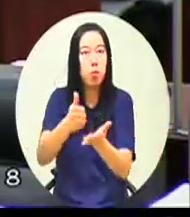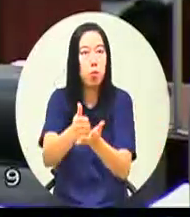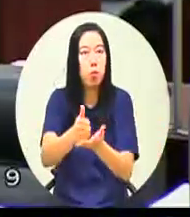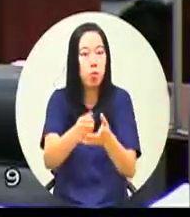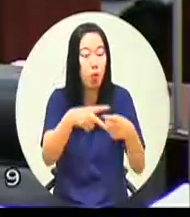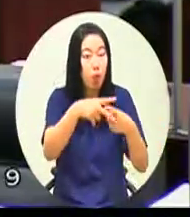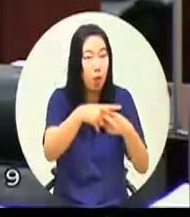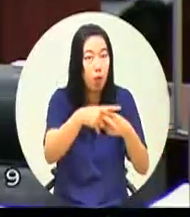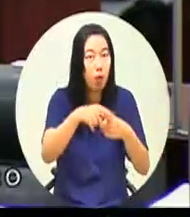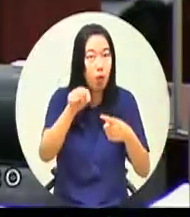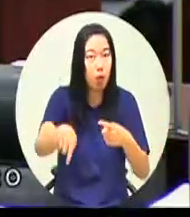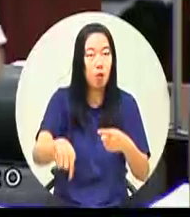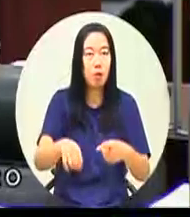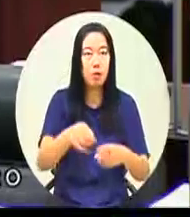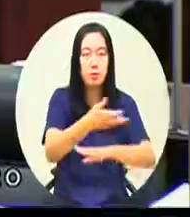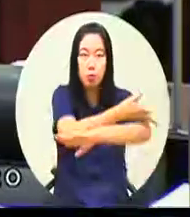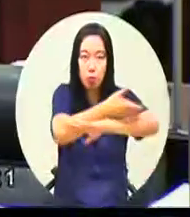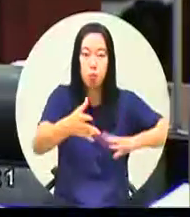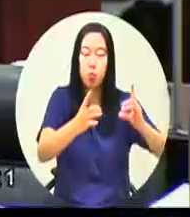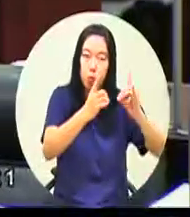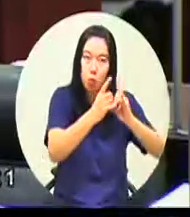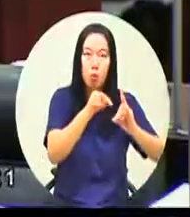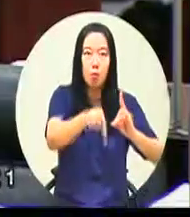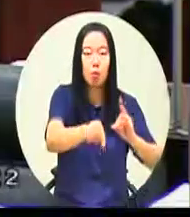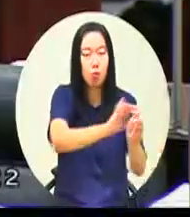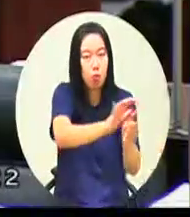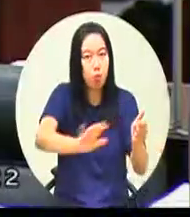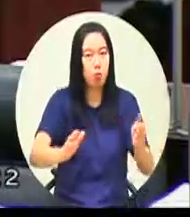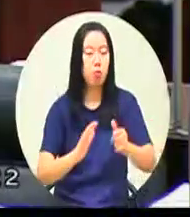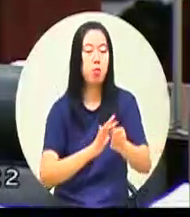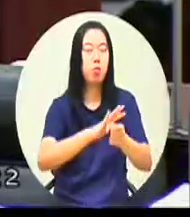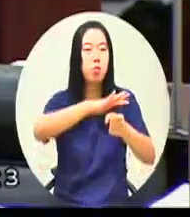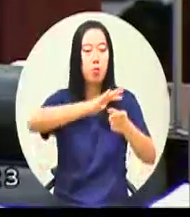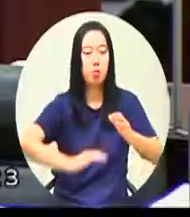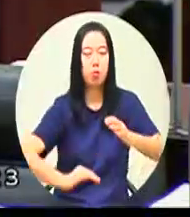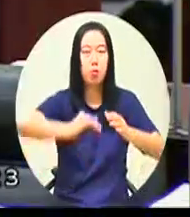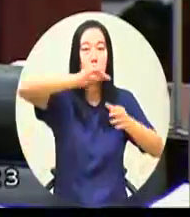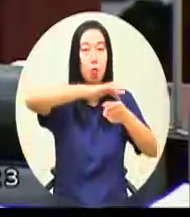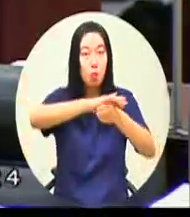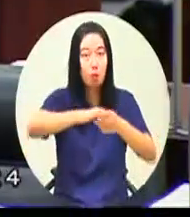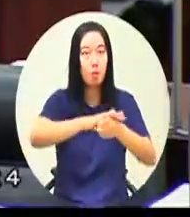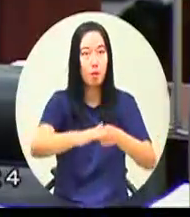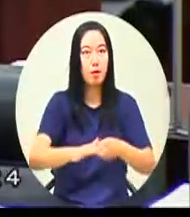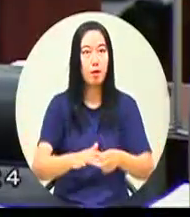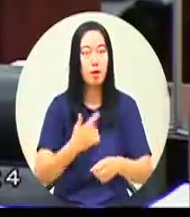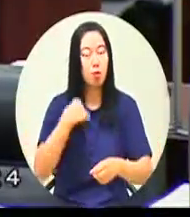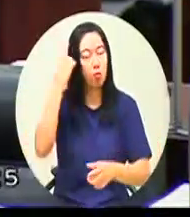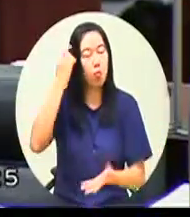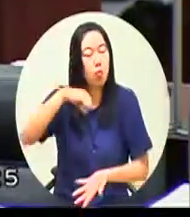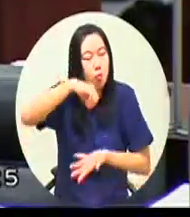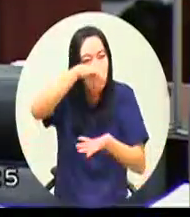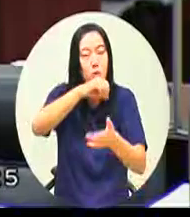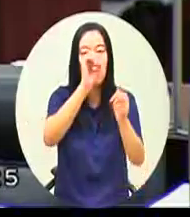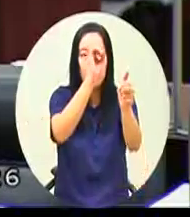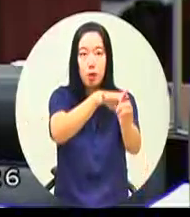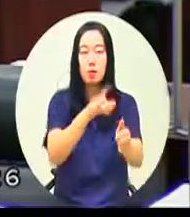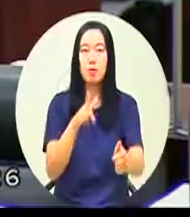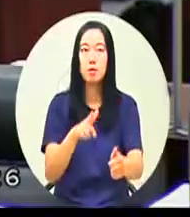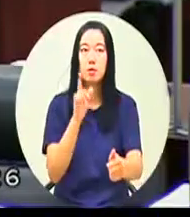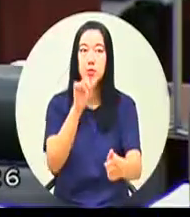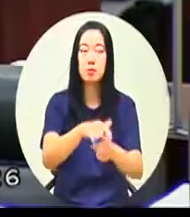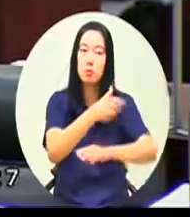这个是吼、哦，伊个河床吼、哦，河床啊、哦、已经满了，好、哦，这个我是本身个建议吼、哦，要建议河川